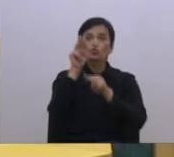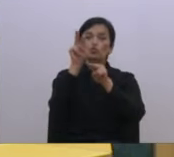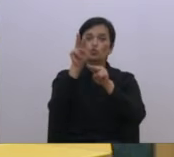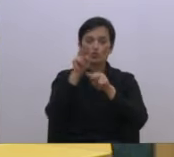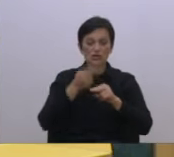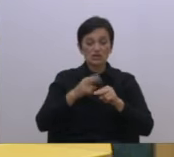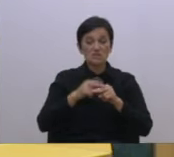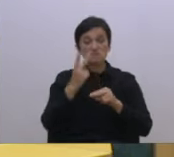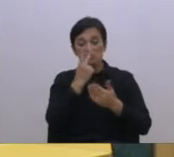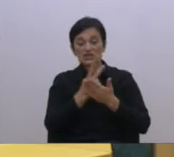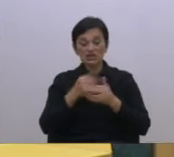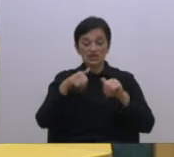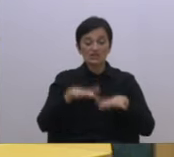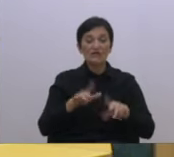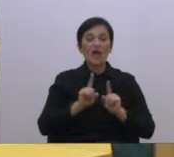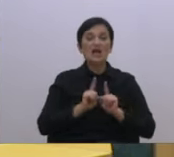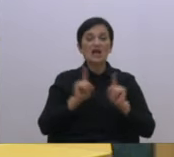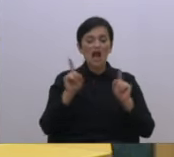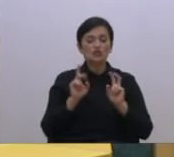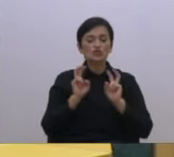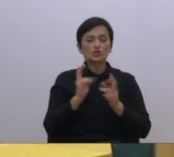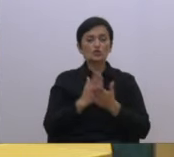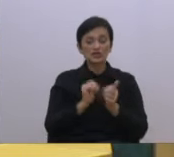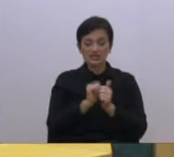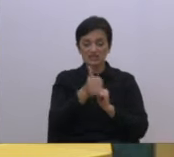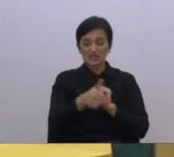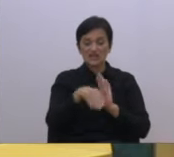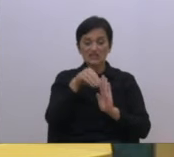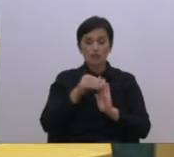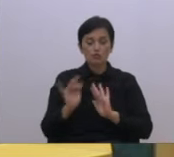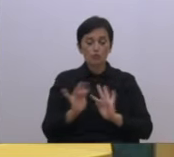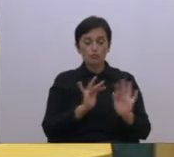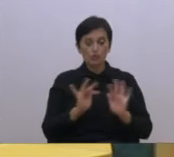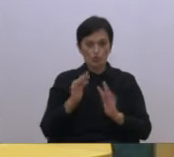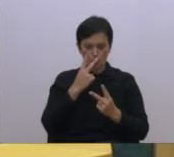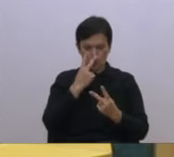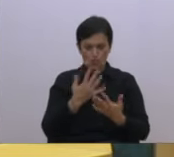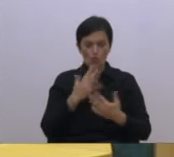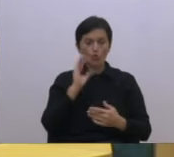მიხედვით წვეთენ. და განსაკუთრებით ნიშანდობლივია ეს წინასაარჩევნო პროცესში, როდესაც ისინი